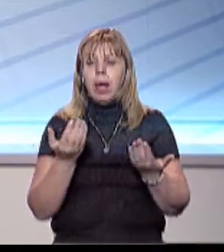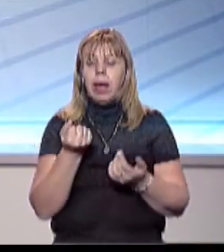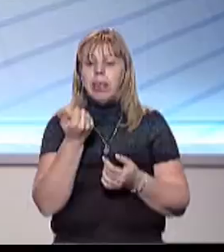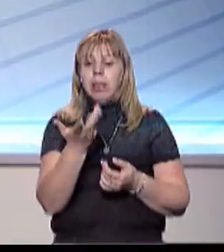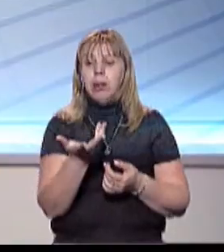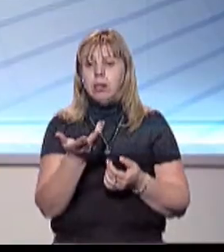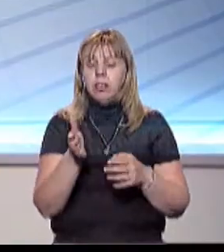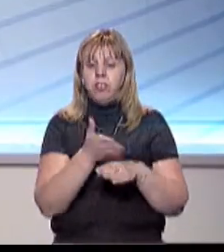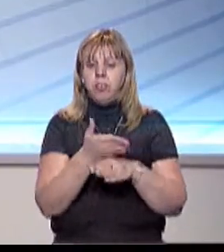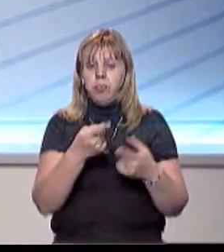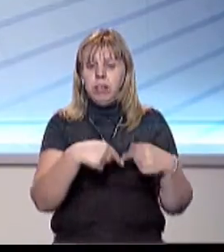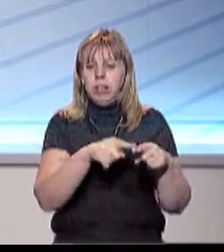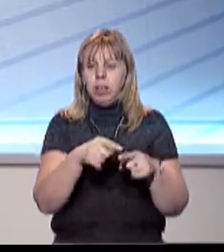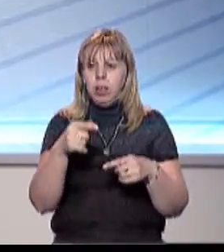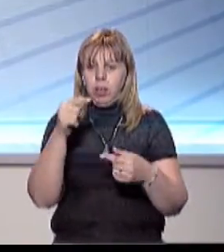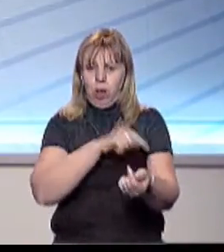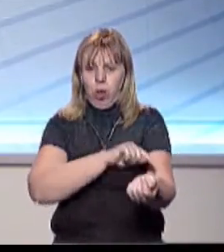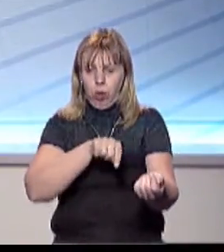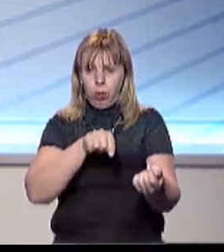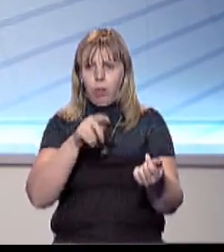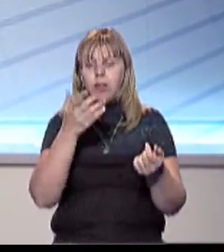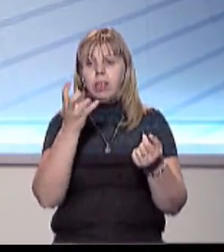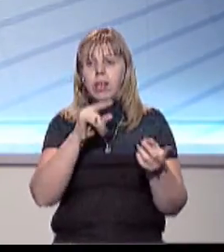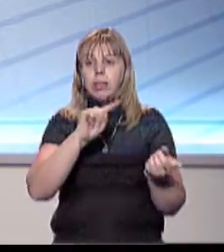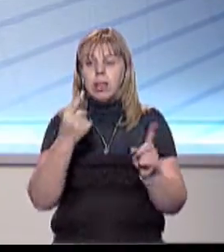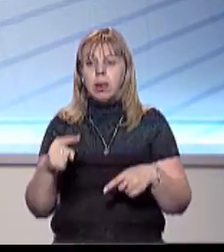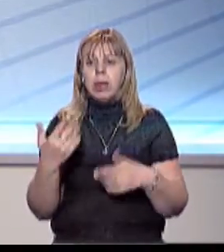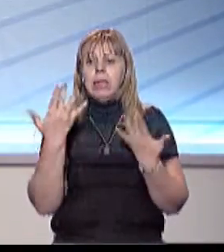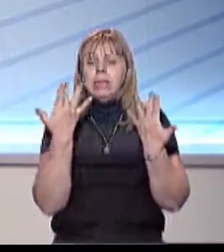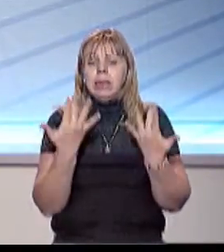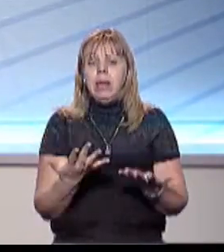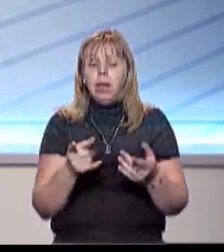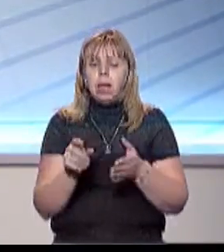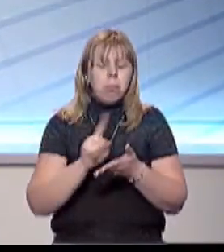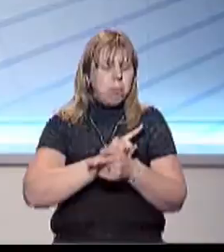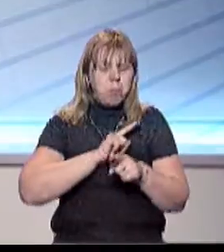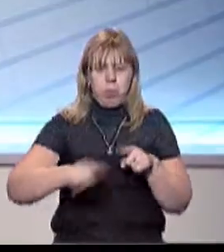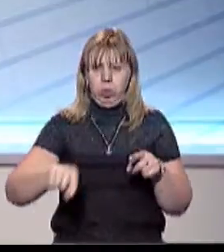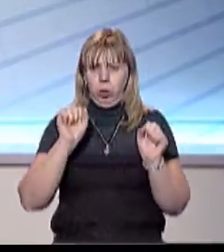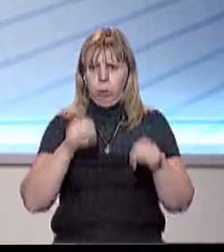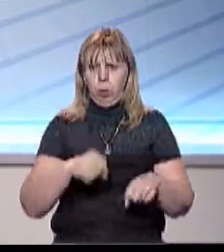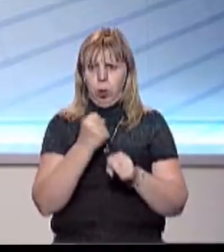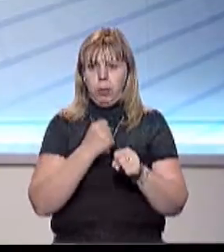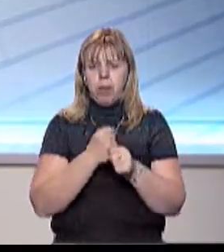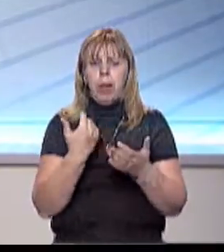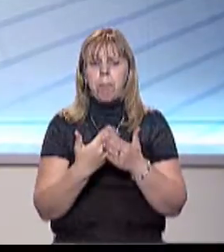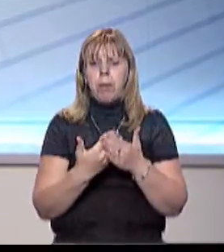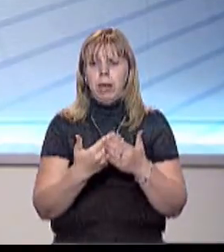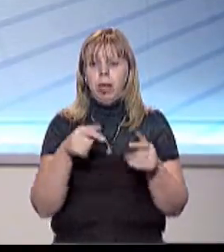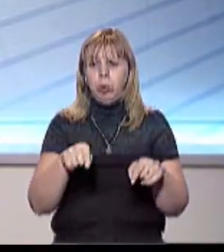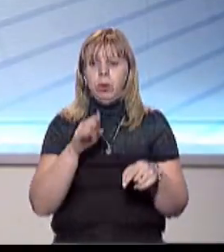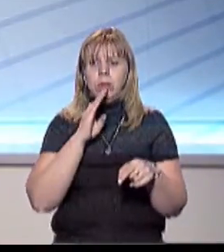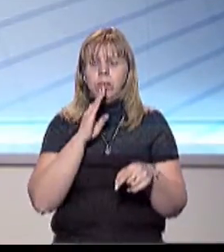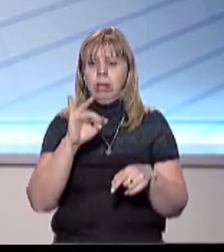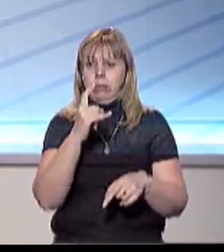Кількість відділень переливання крові діє на Закарпатті. І наскільки оперативно вони можуть спрацювати, от у прикладі із